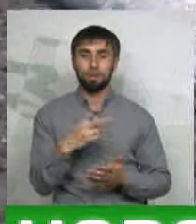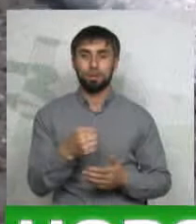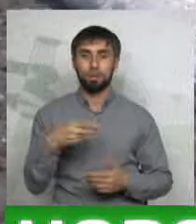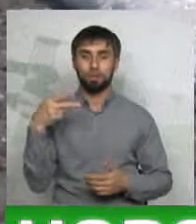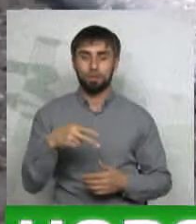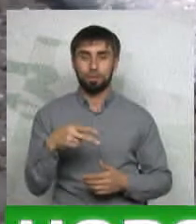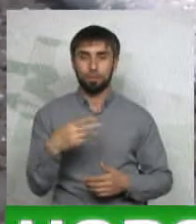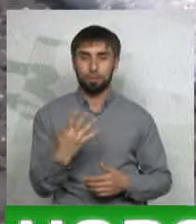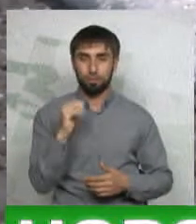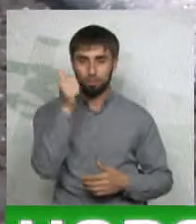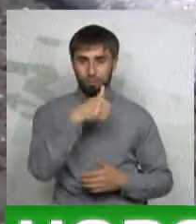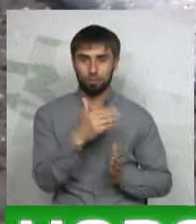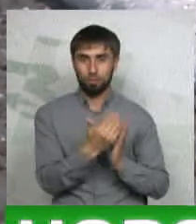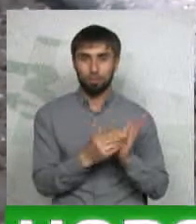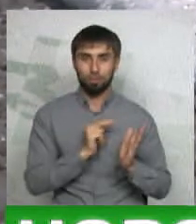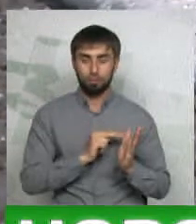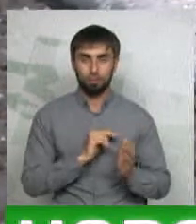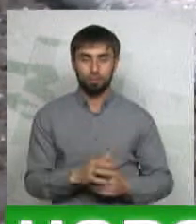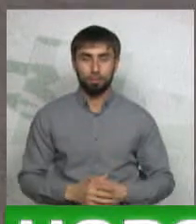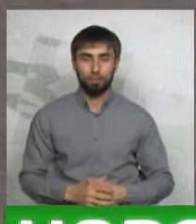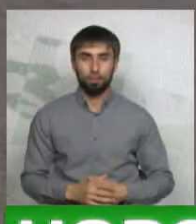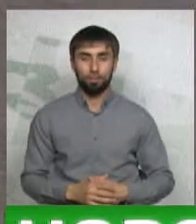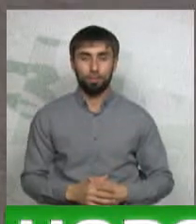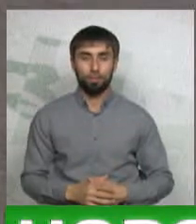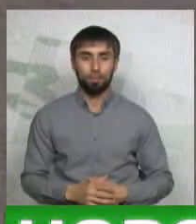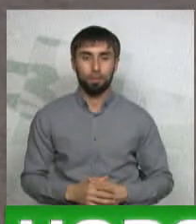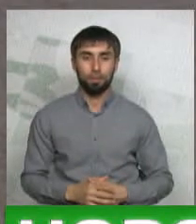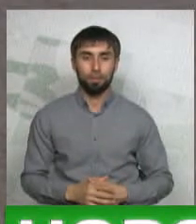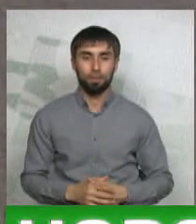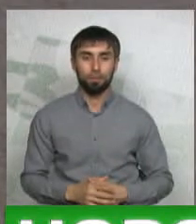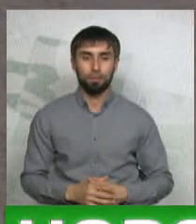2024 года. Адам Ережков, Рамзан Зурабов, Новости 24.